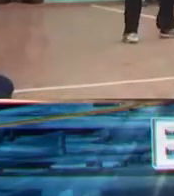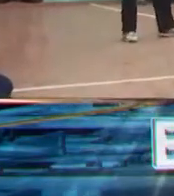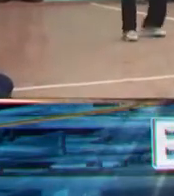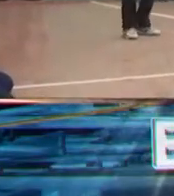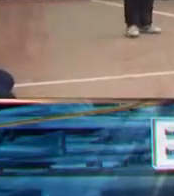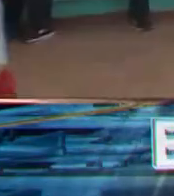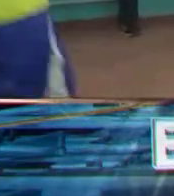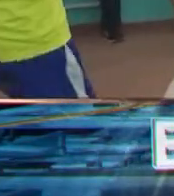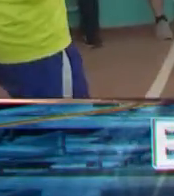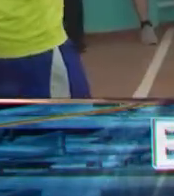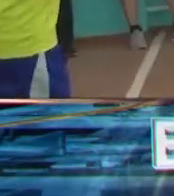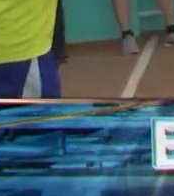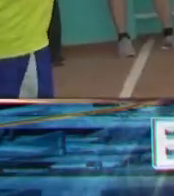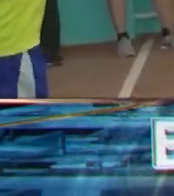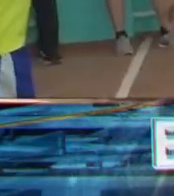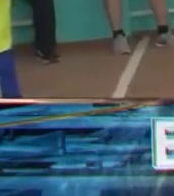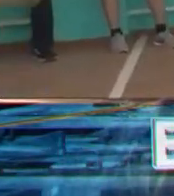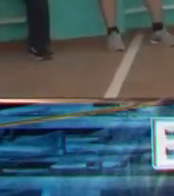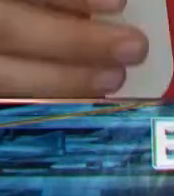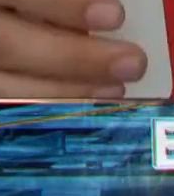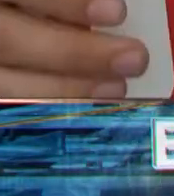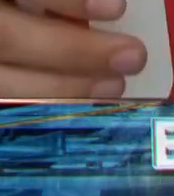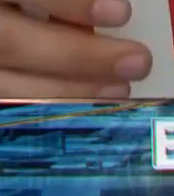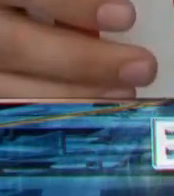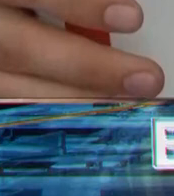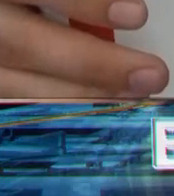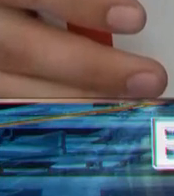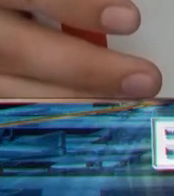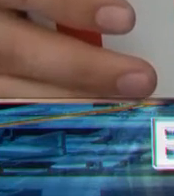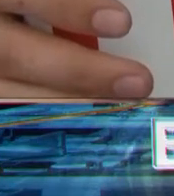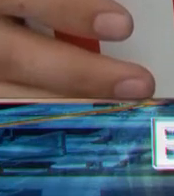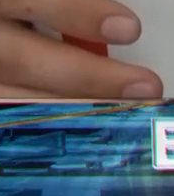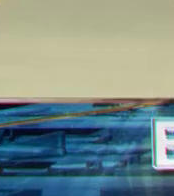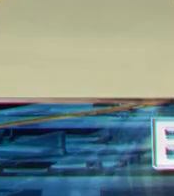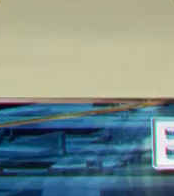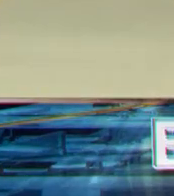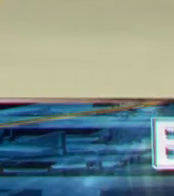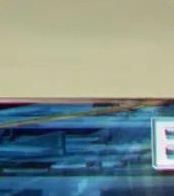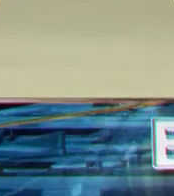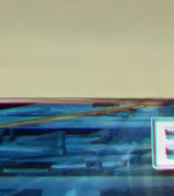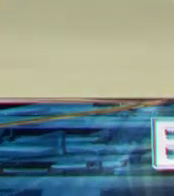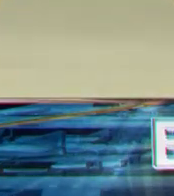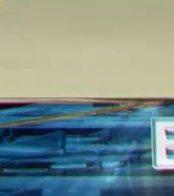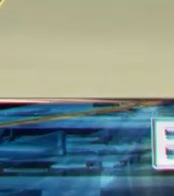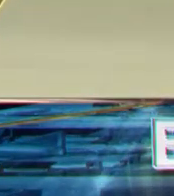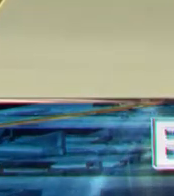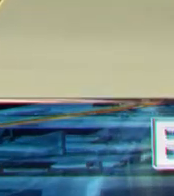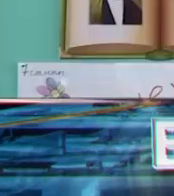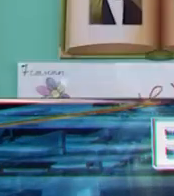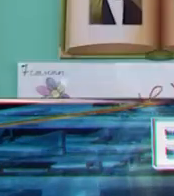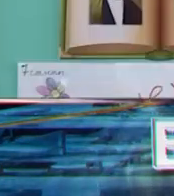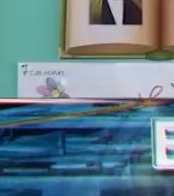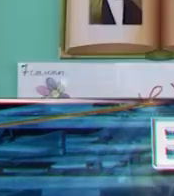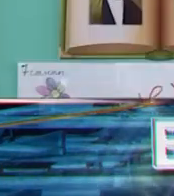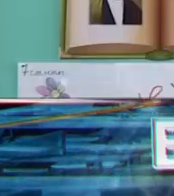Спорт ардагері Абай Байділдаевтың мерейтойына Алакөл ауданы Жұмахан Балапанов ауылында волейболдан ардагерлер арасында өңірлік жарыс өтті.